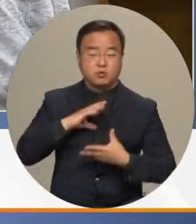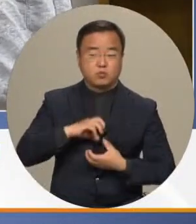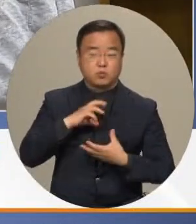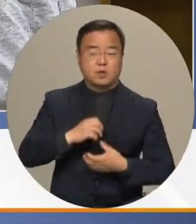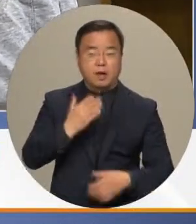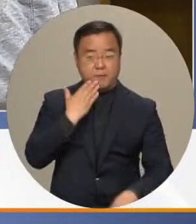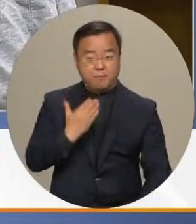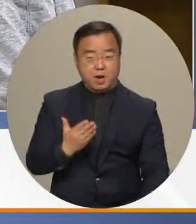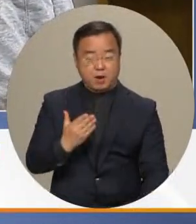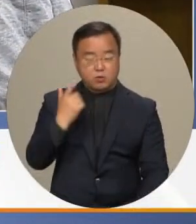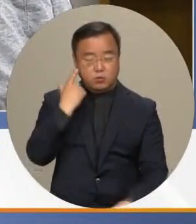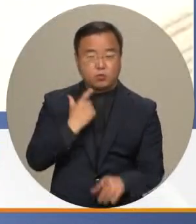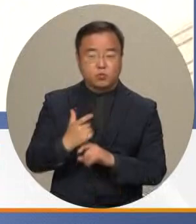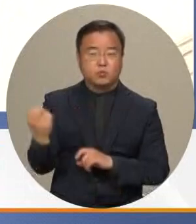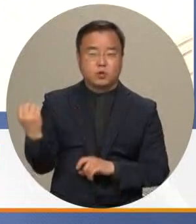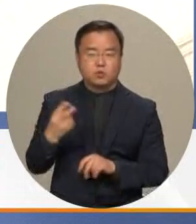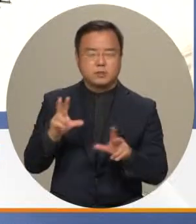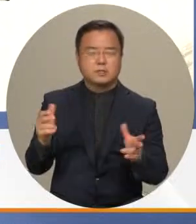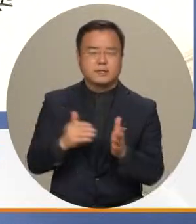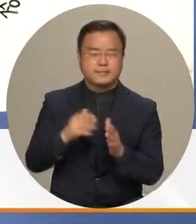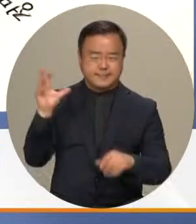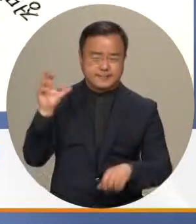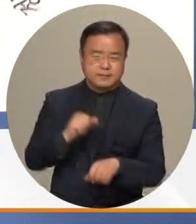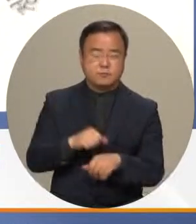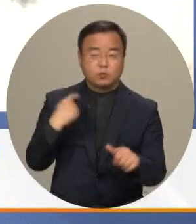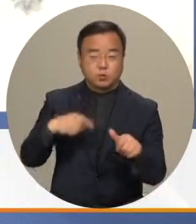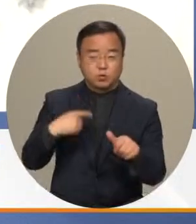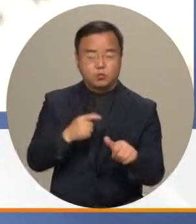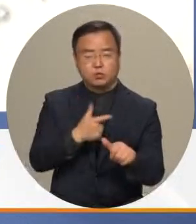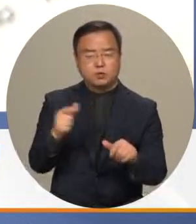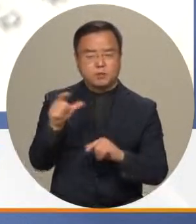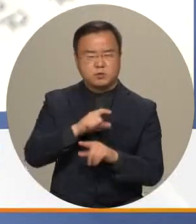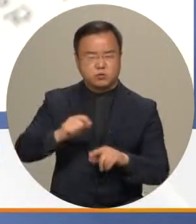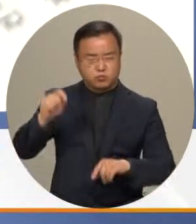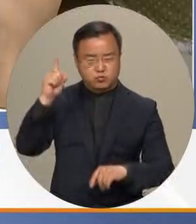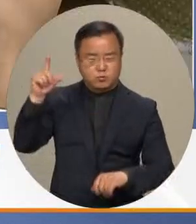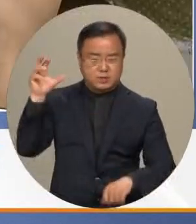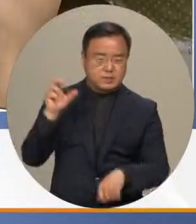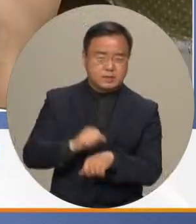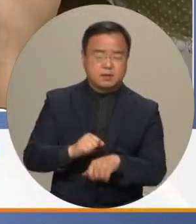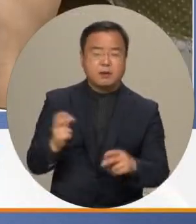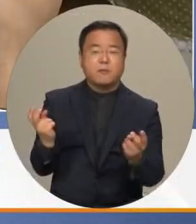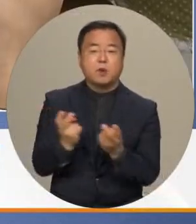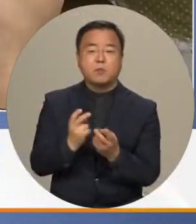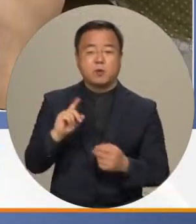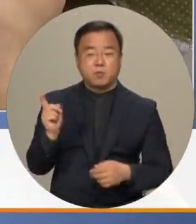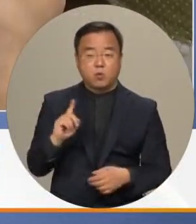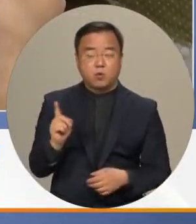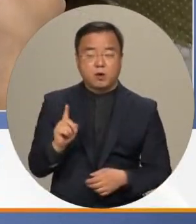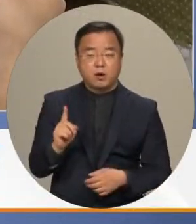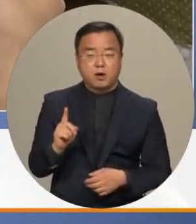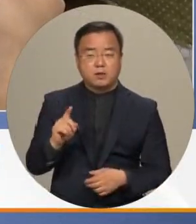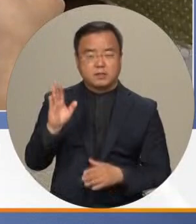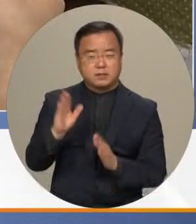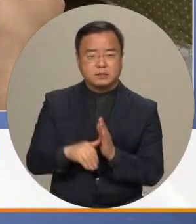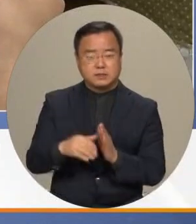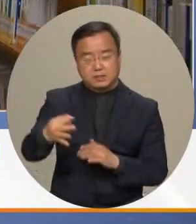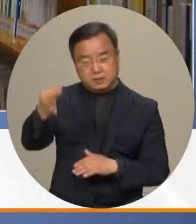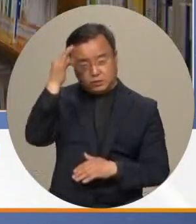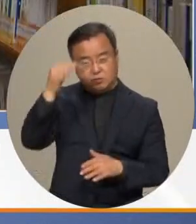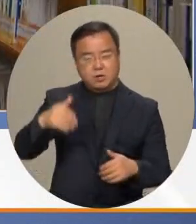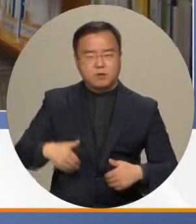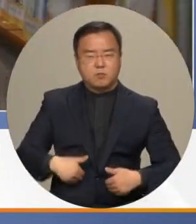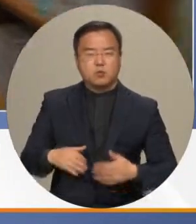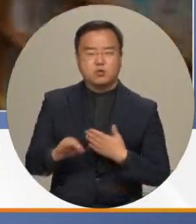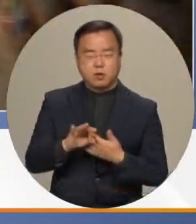그리고 또 우리가 기존의 잘해왔던 교육들을 더 탁월하게 잘하는 방법 그때 기술은 필요할